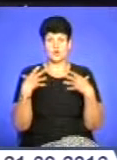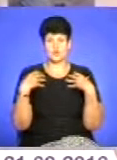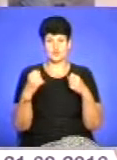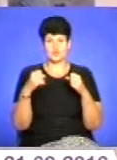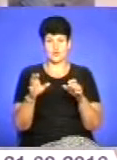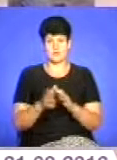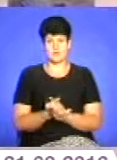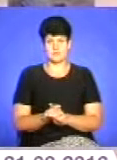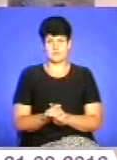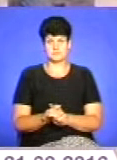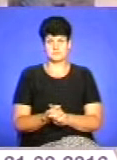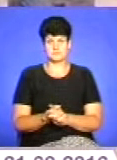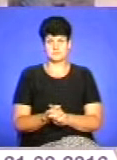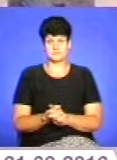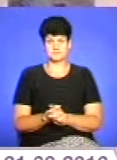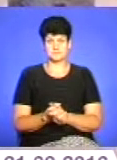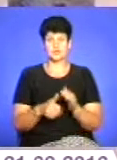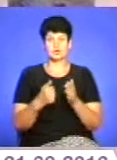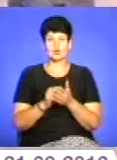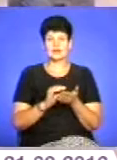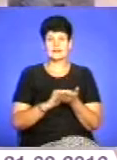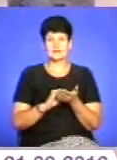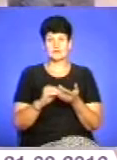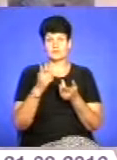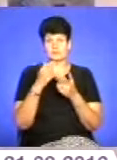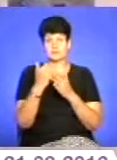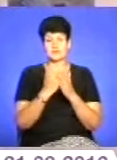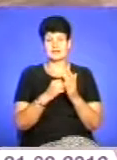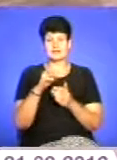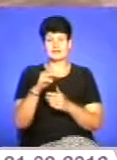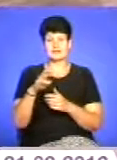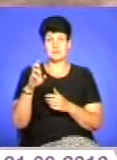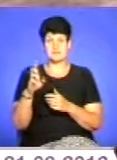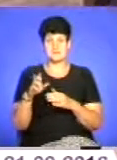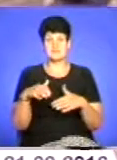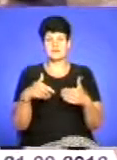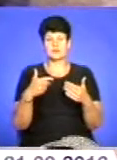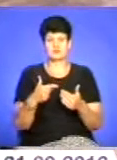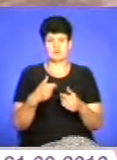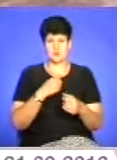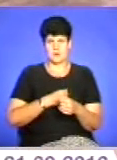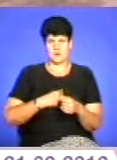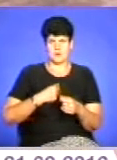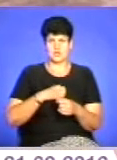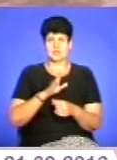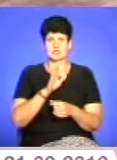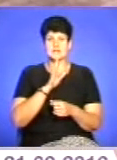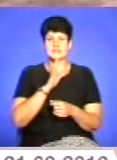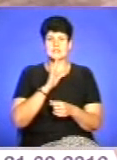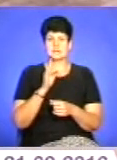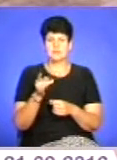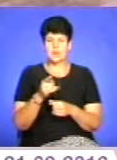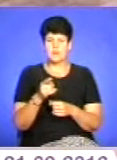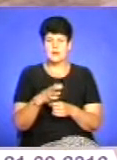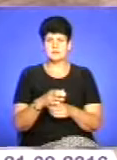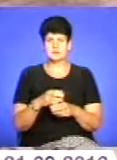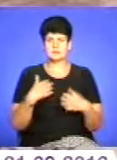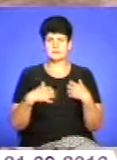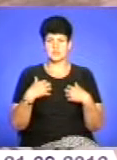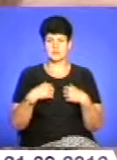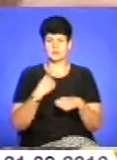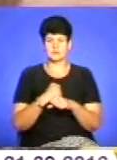Гадомська. До редакції інформаційних програм ТТБ звернулася обурена тернополянка і розповіла, як, поспішаючи